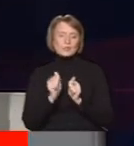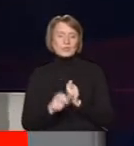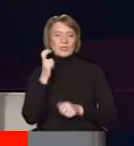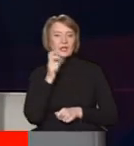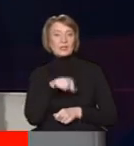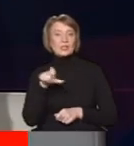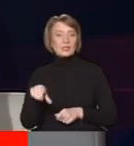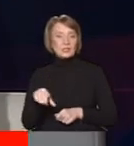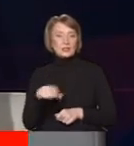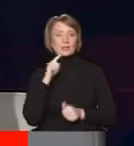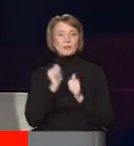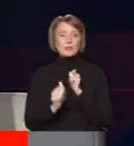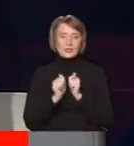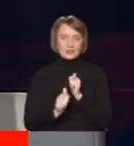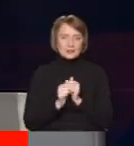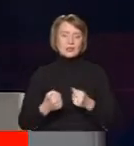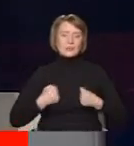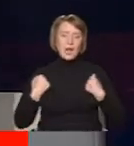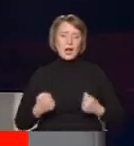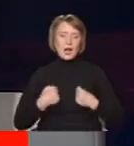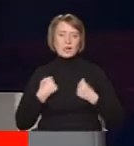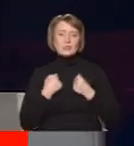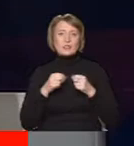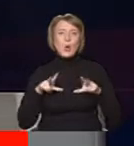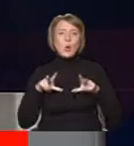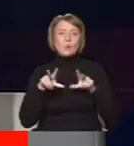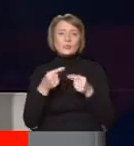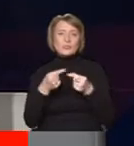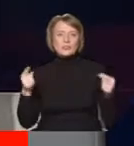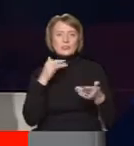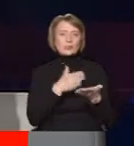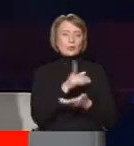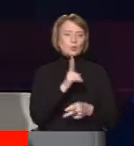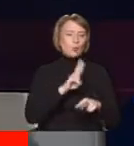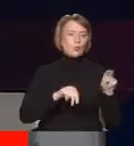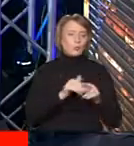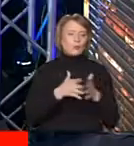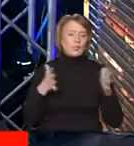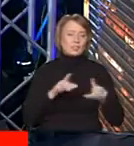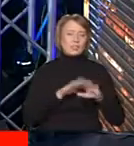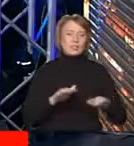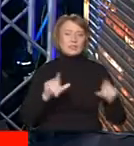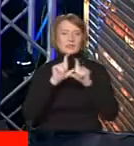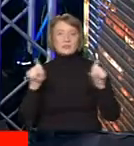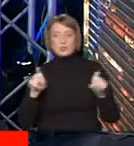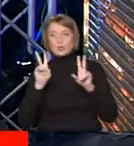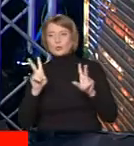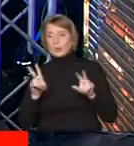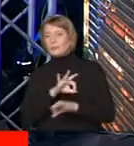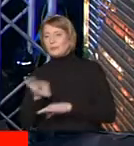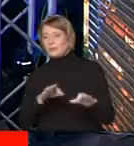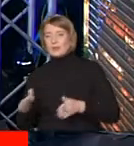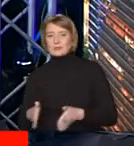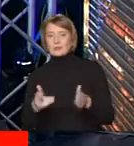у всіх місцевих виборах постійно змагаються, обіцяють різні політики, хто побудує більше садочків, хто побудує більше розв'язок, хто в Києві